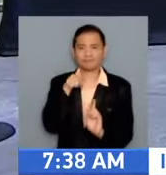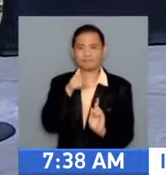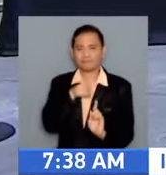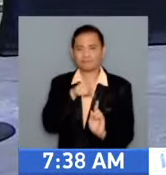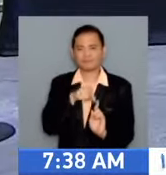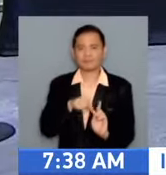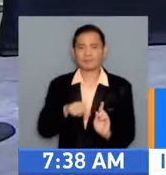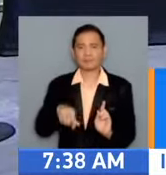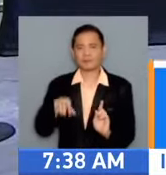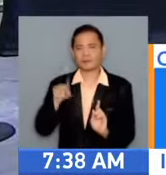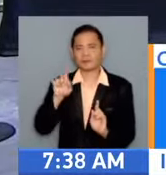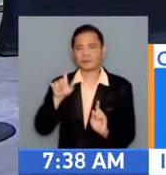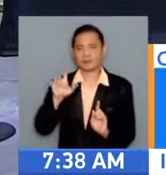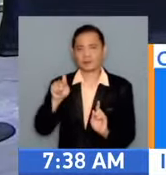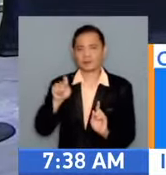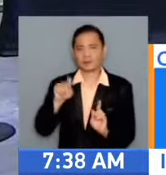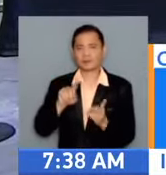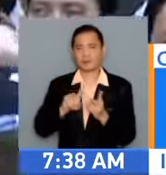and Sir